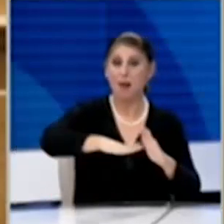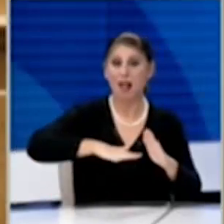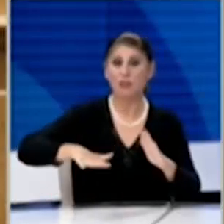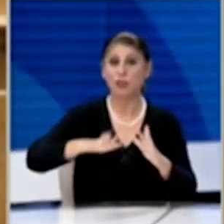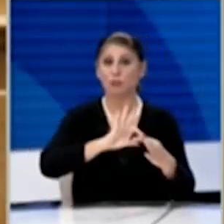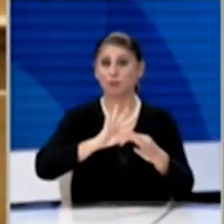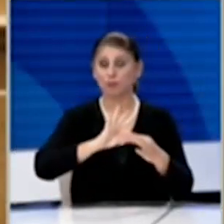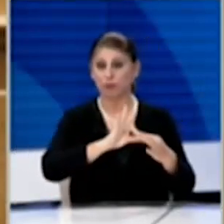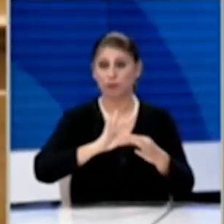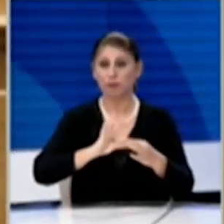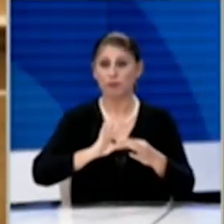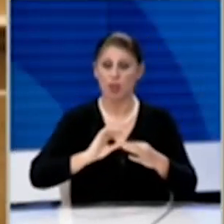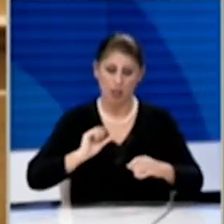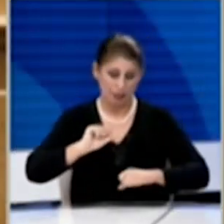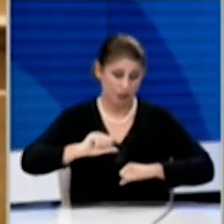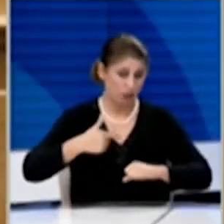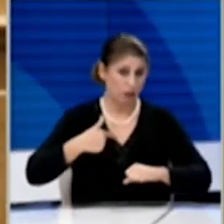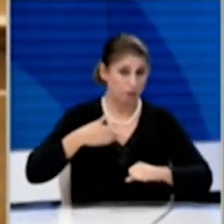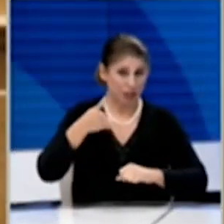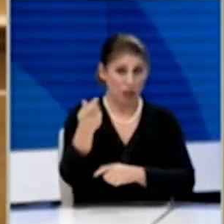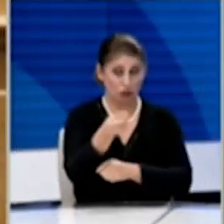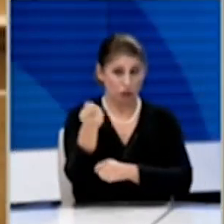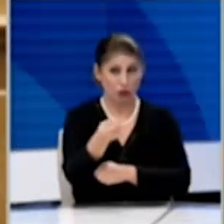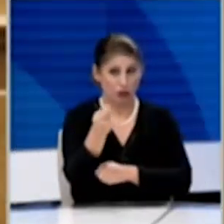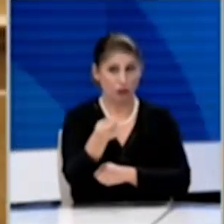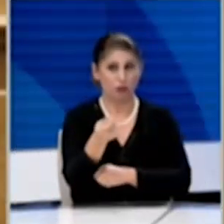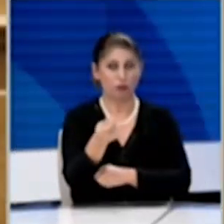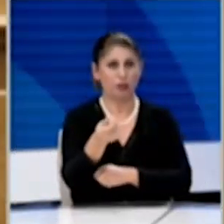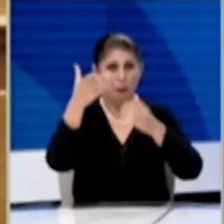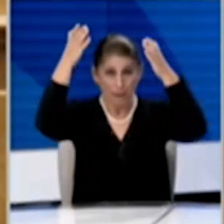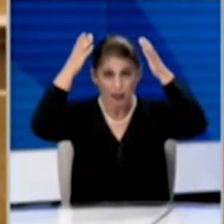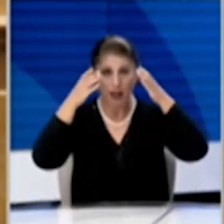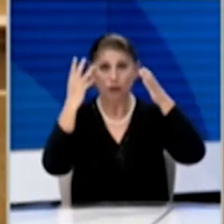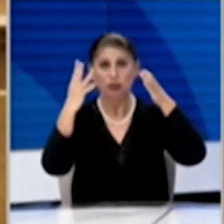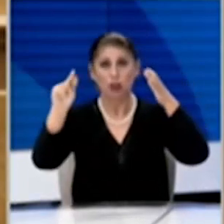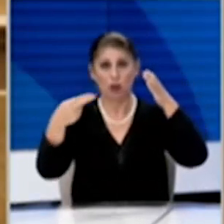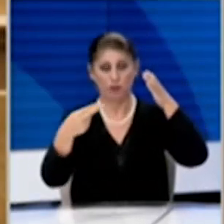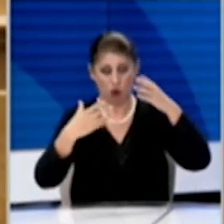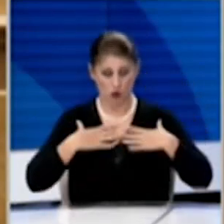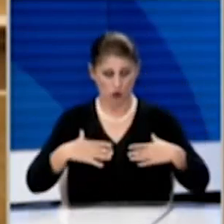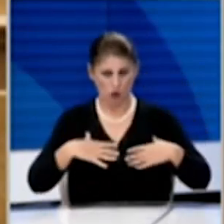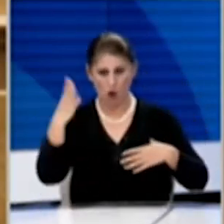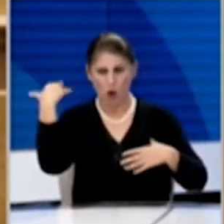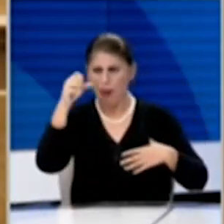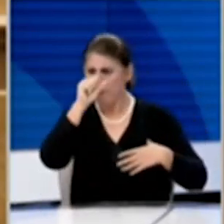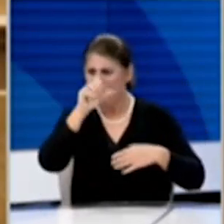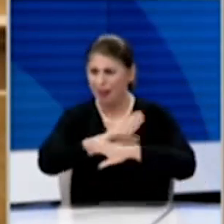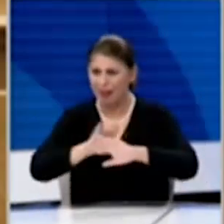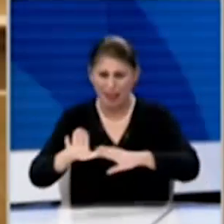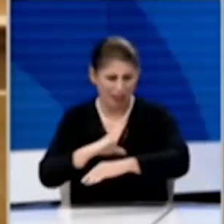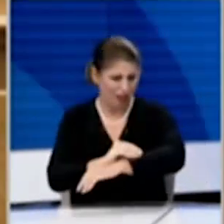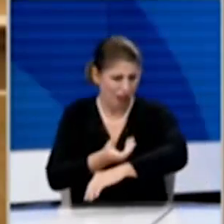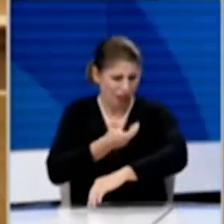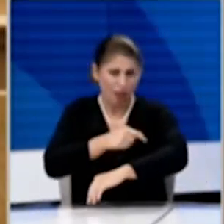γιατί επιχειρούν με λιγμένες στολές και μέχρι πέρσι με κράνη των 3 ευρώ. Δεν είναι σοβαρή πρόταση? Τη θεωρείτε ανάξια